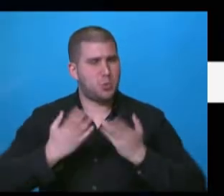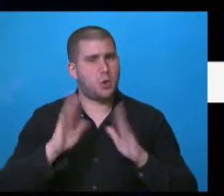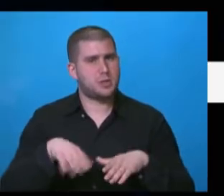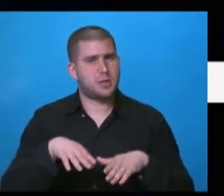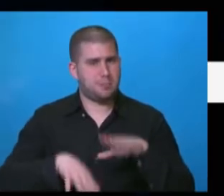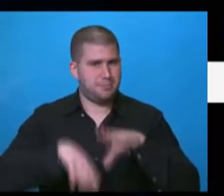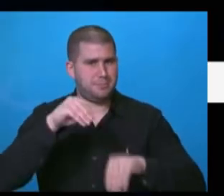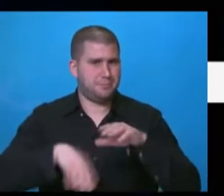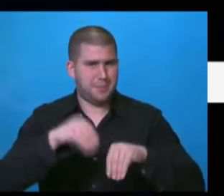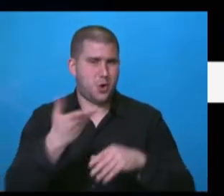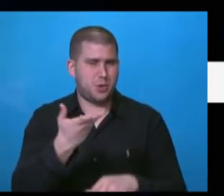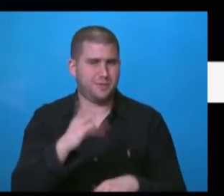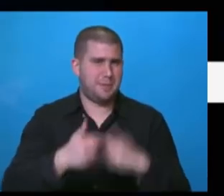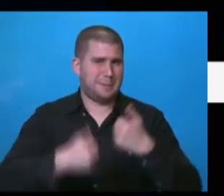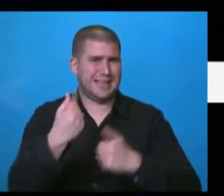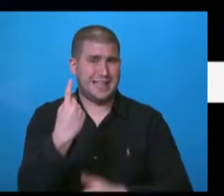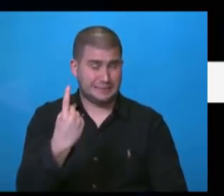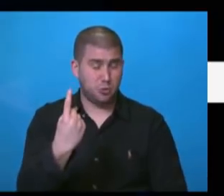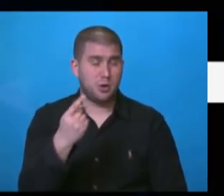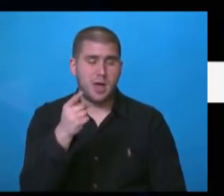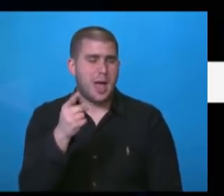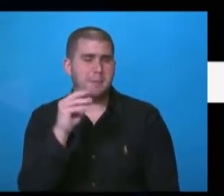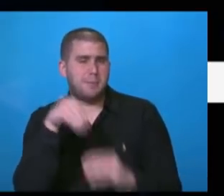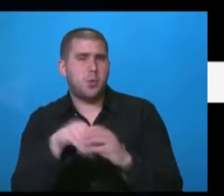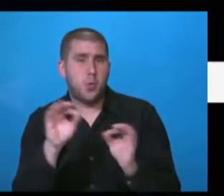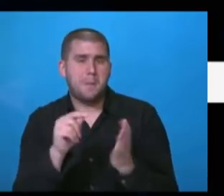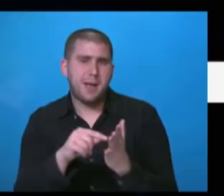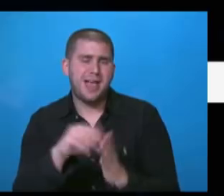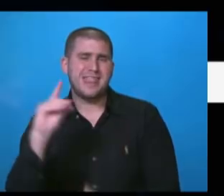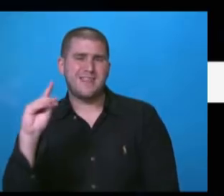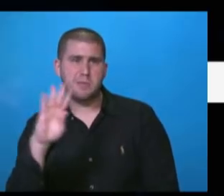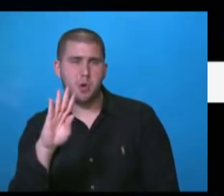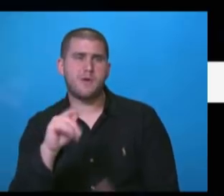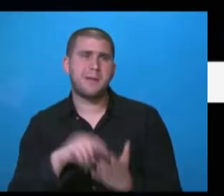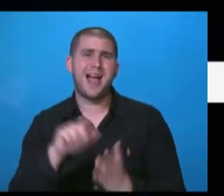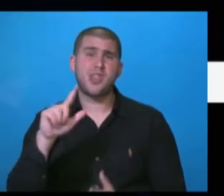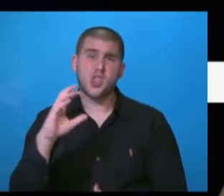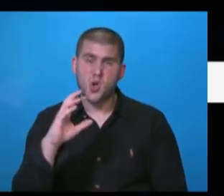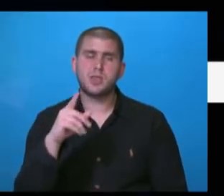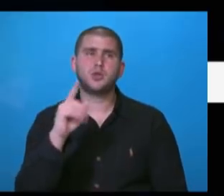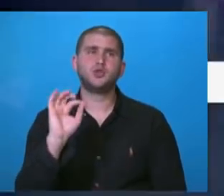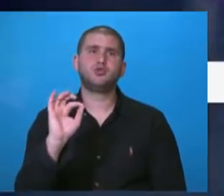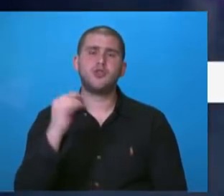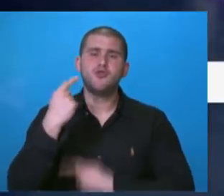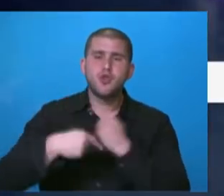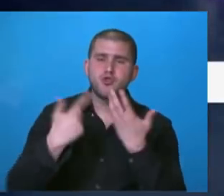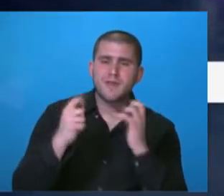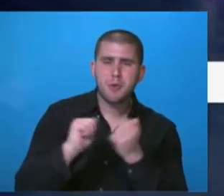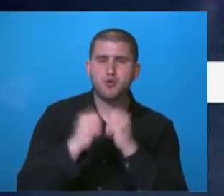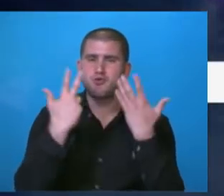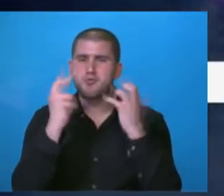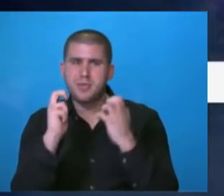בהצבעות ובמצעד. והם לא שם בגלל שהם דייוויד בואי וליאונרד כהן, של שנות